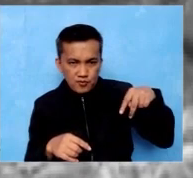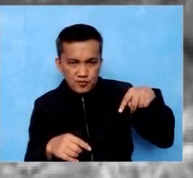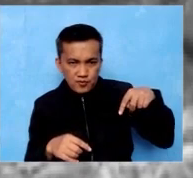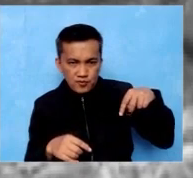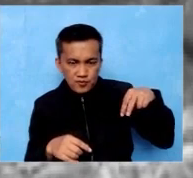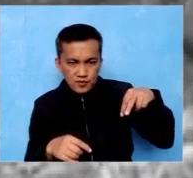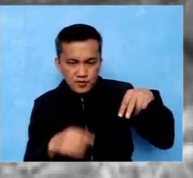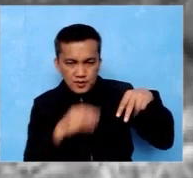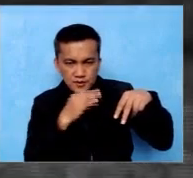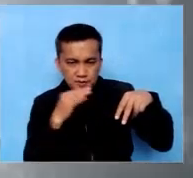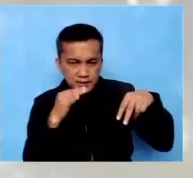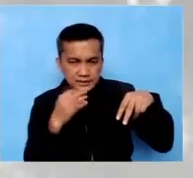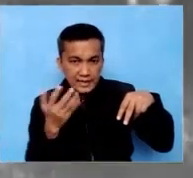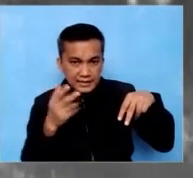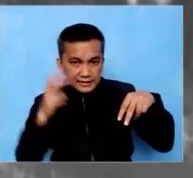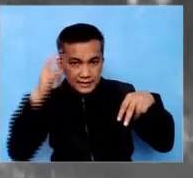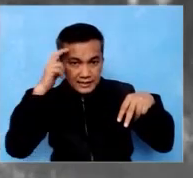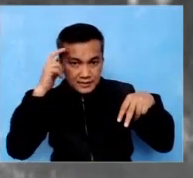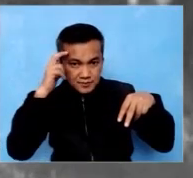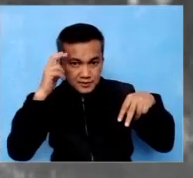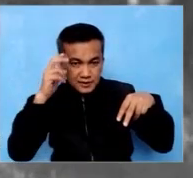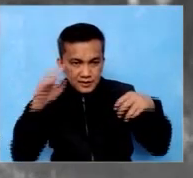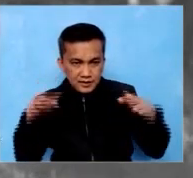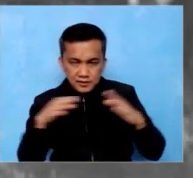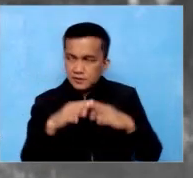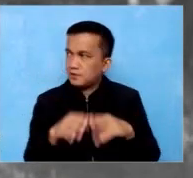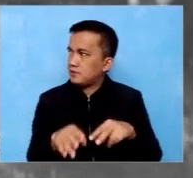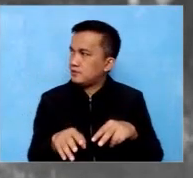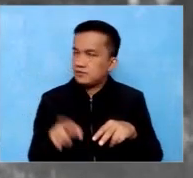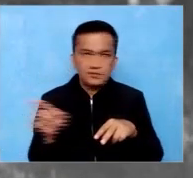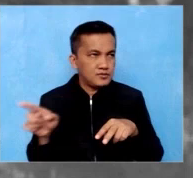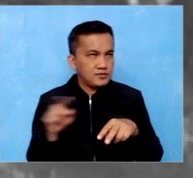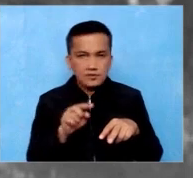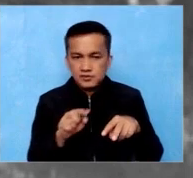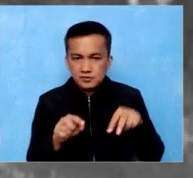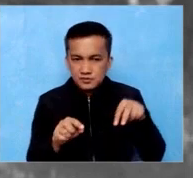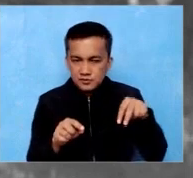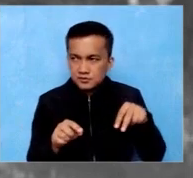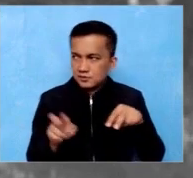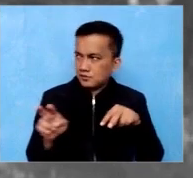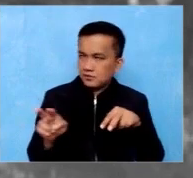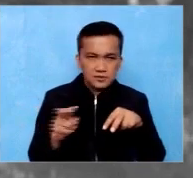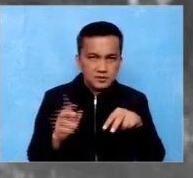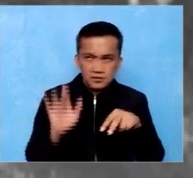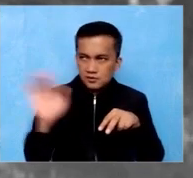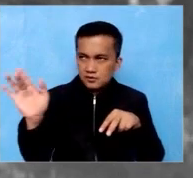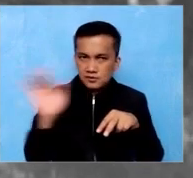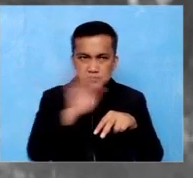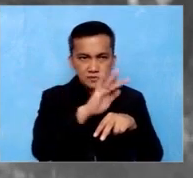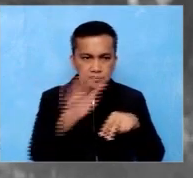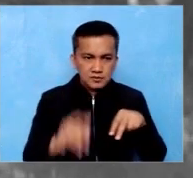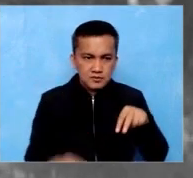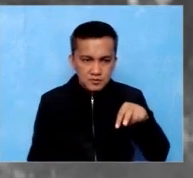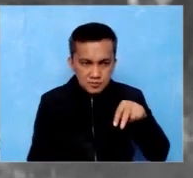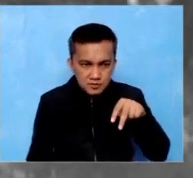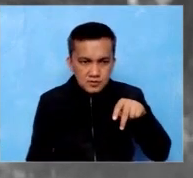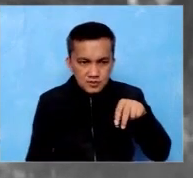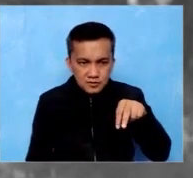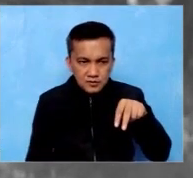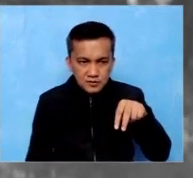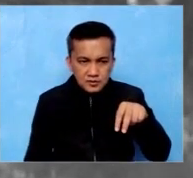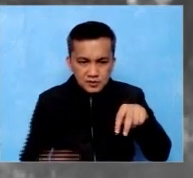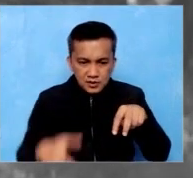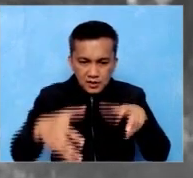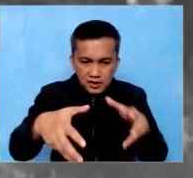Imalnod, Legazpi, Albay. Nagmasid muna siya sa paligid at nang makasigurong walang ibang tao, dahan-dahan niyang hinawakan ang